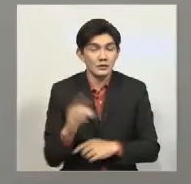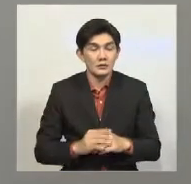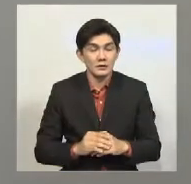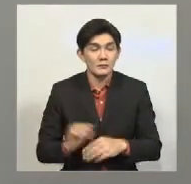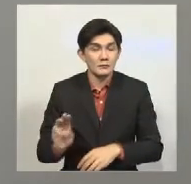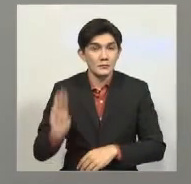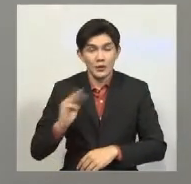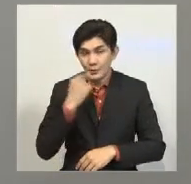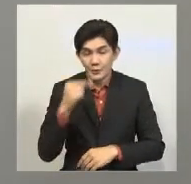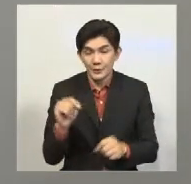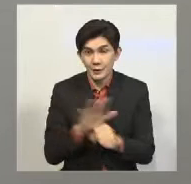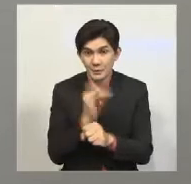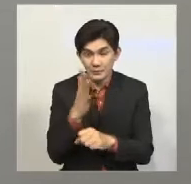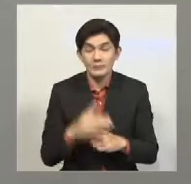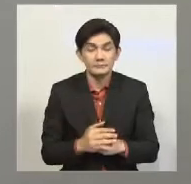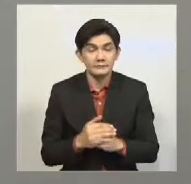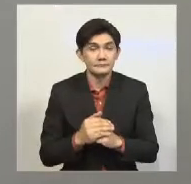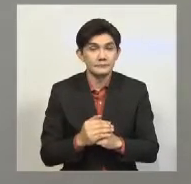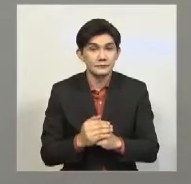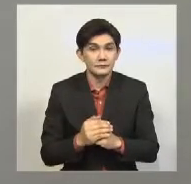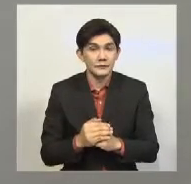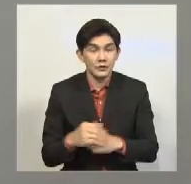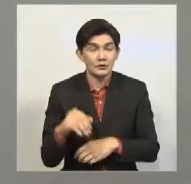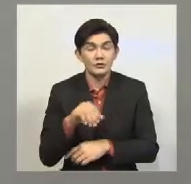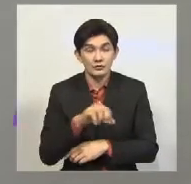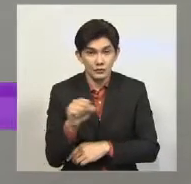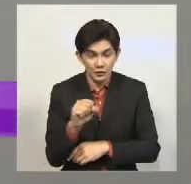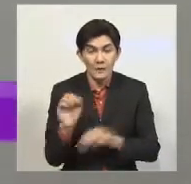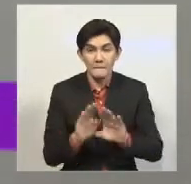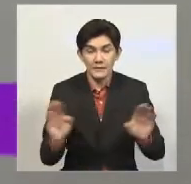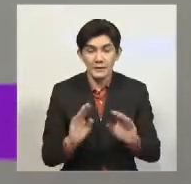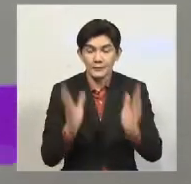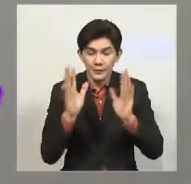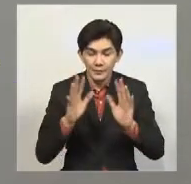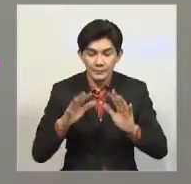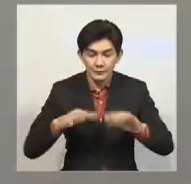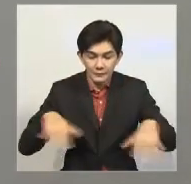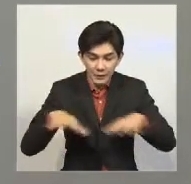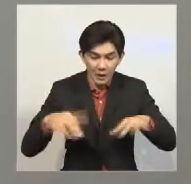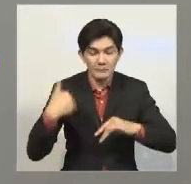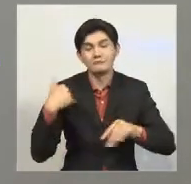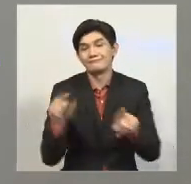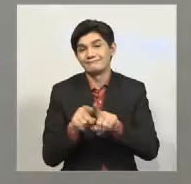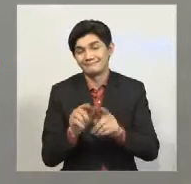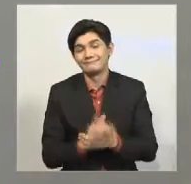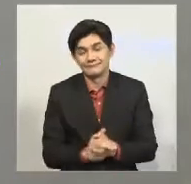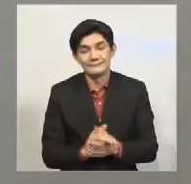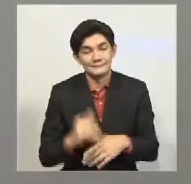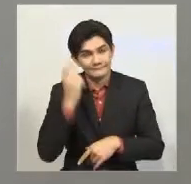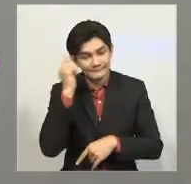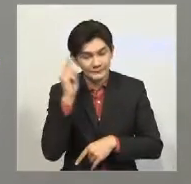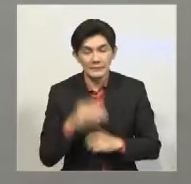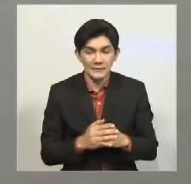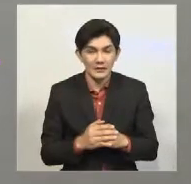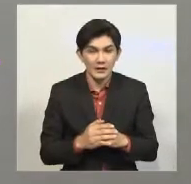ถวายสัตย์ปฏิญาณไม่ครบถ้วนเช่นเดียวกับการที่สภาผู้แทนราษฎรจะเปิดการอภิปรายทั่วไปในประเด็นเดียวกันซึ่งยังขอส